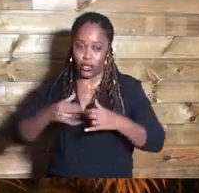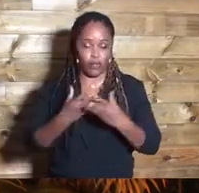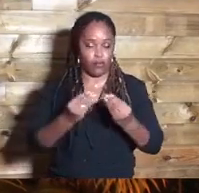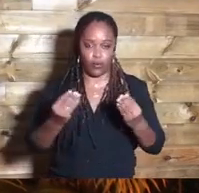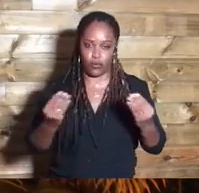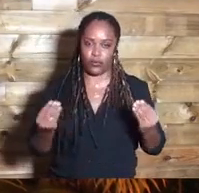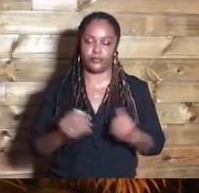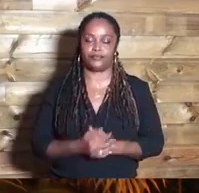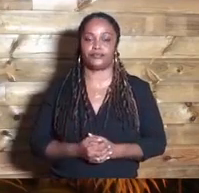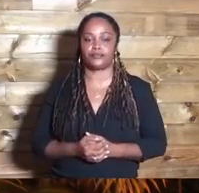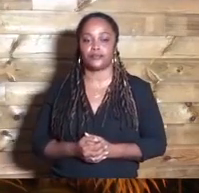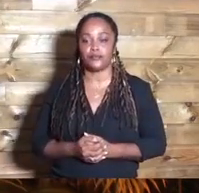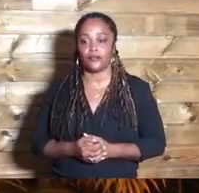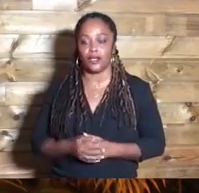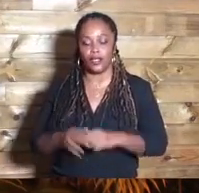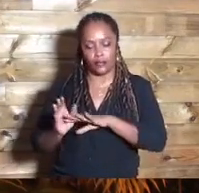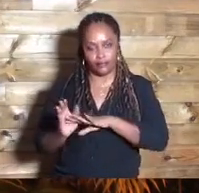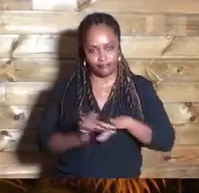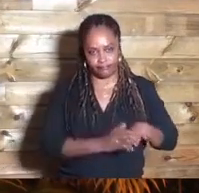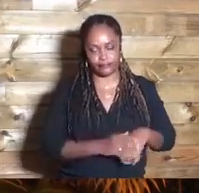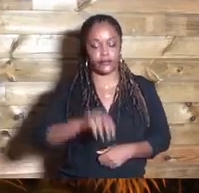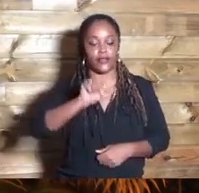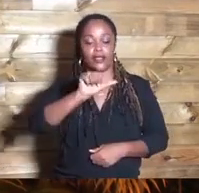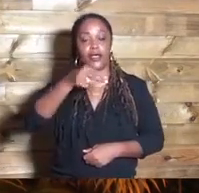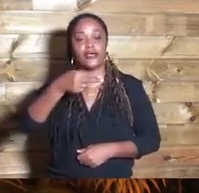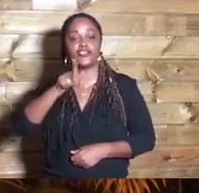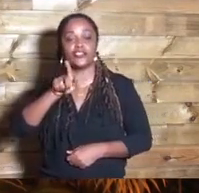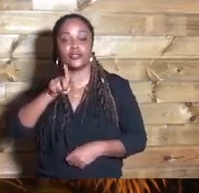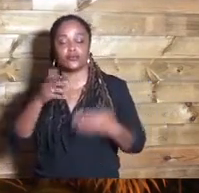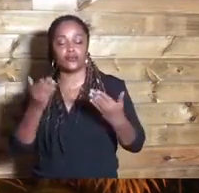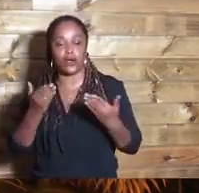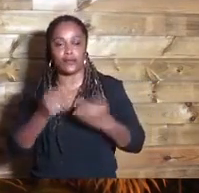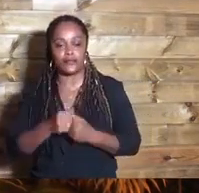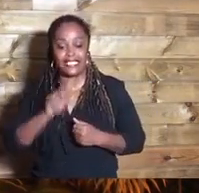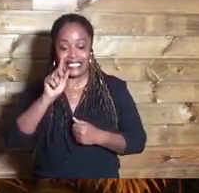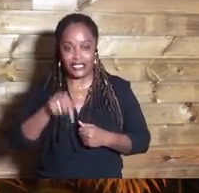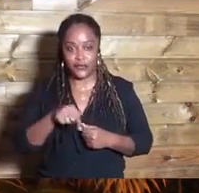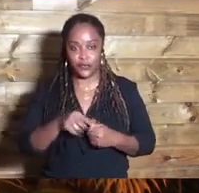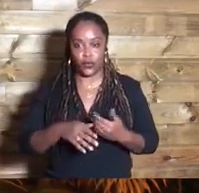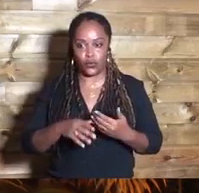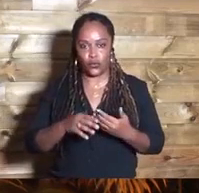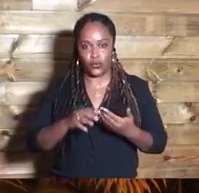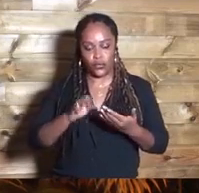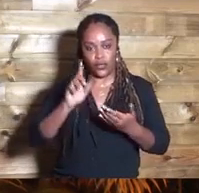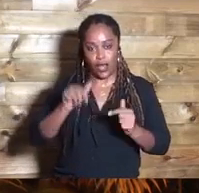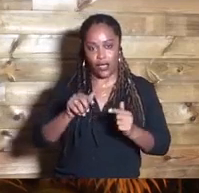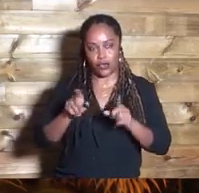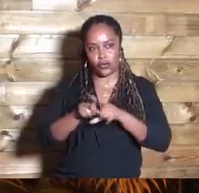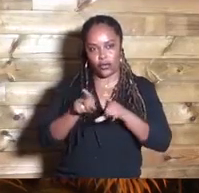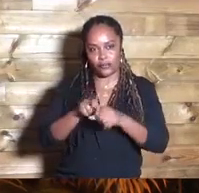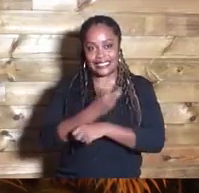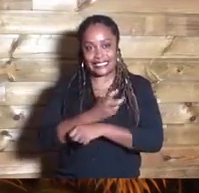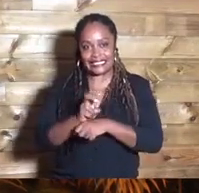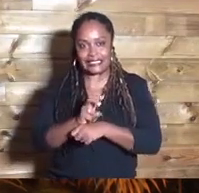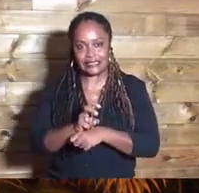Je terminerai en disant que l'ANG va indubitablement, et doit le faire, pousser les politiques traditionnelles à prendre des risques et